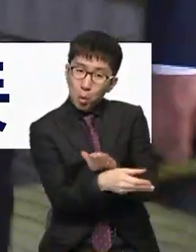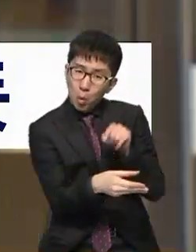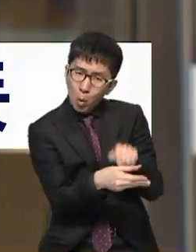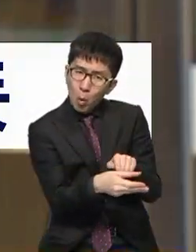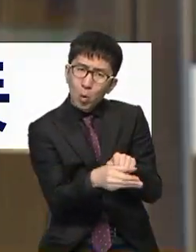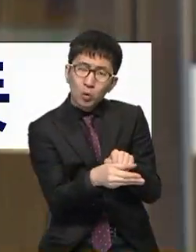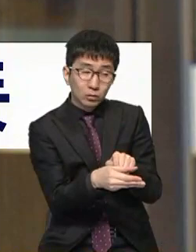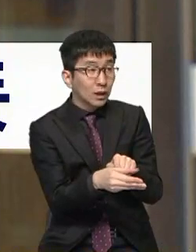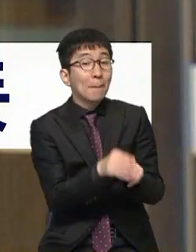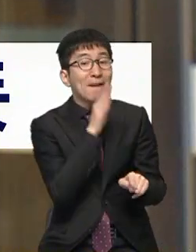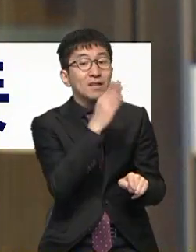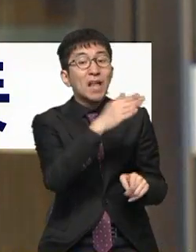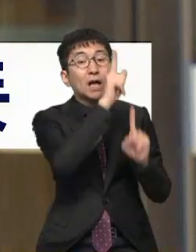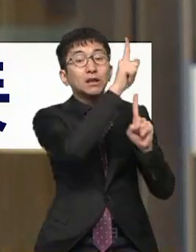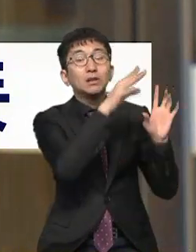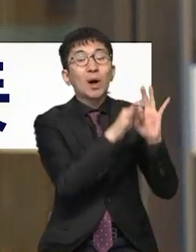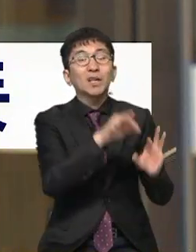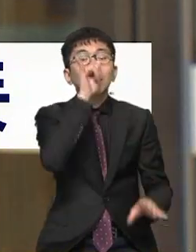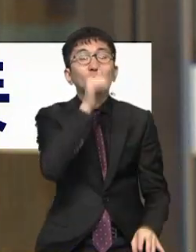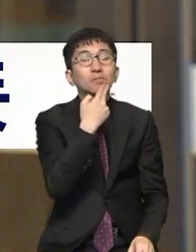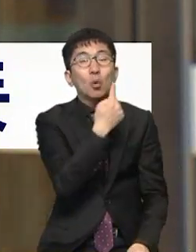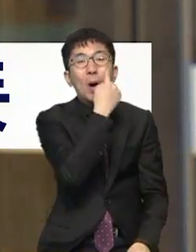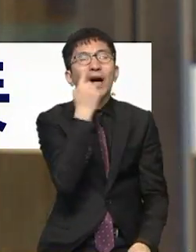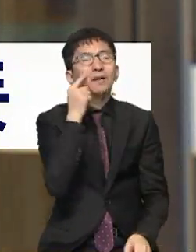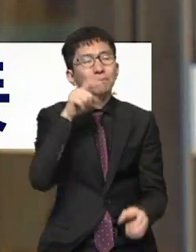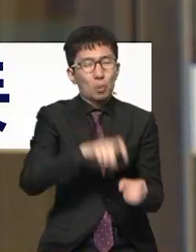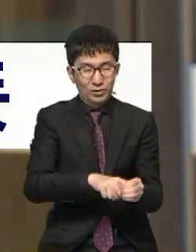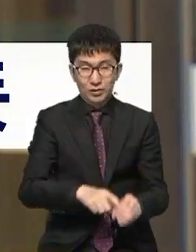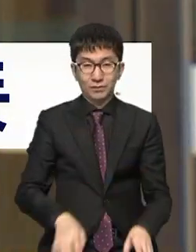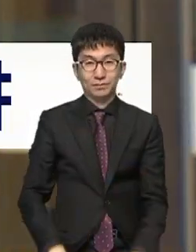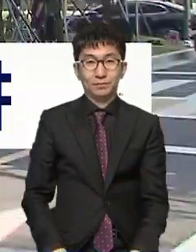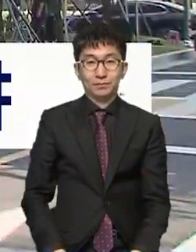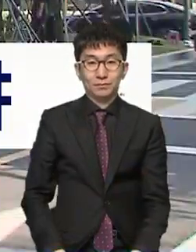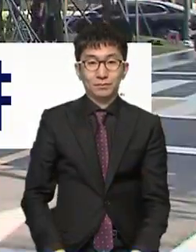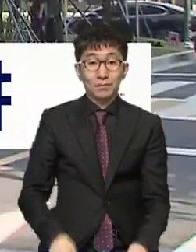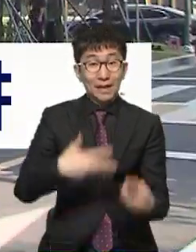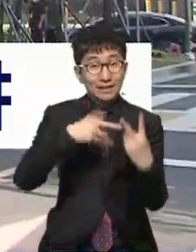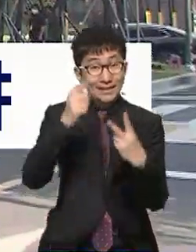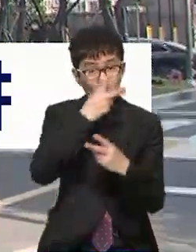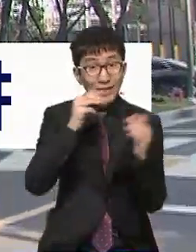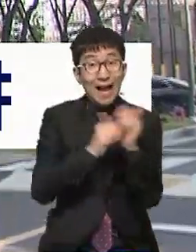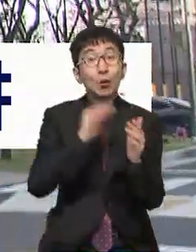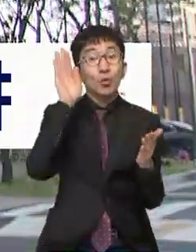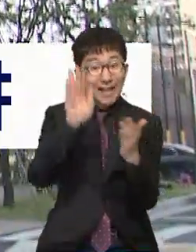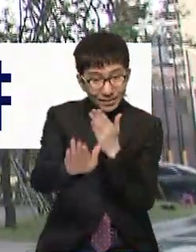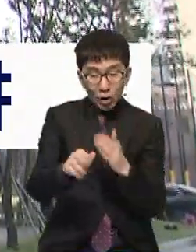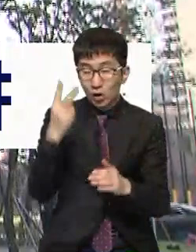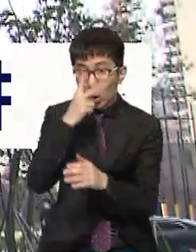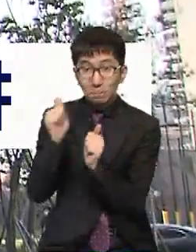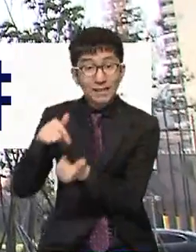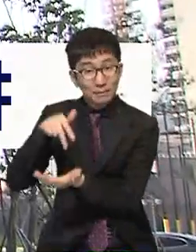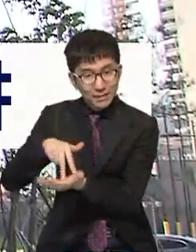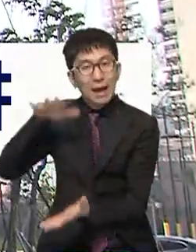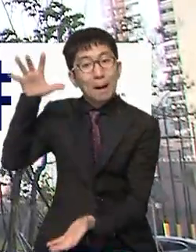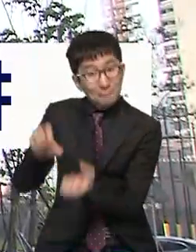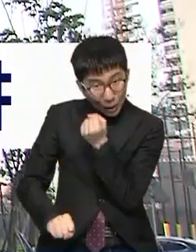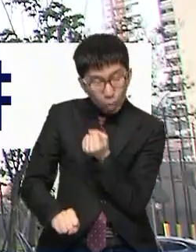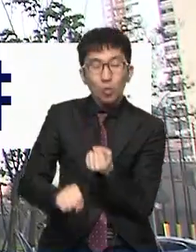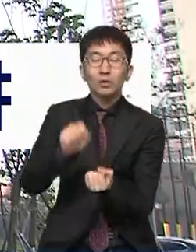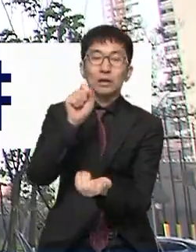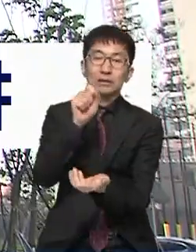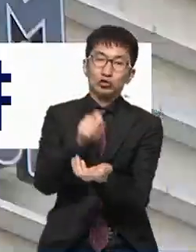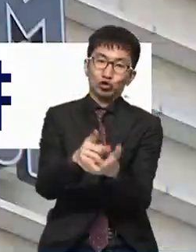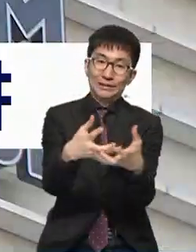이 대표가 연루돼 있는지를 확인하겠다는 겁니다. 2차 조사가 마무리되면 검찰은 곧바로 성남FC